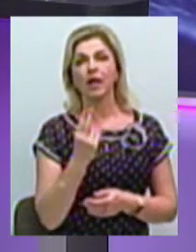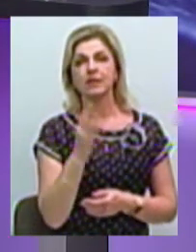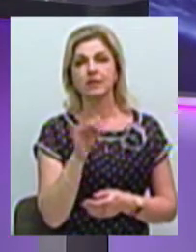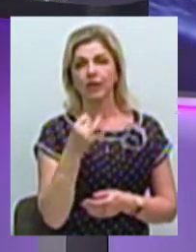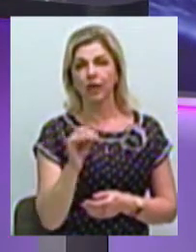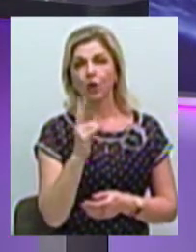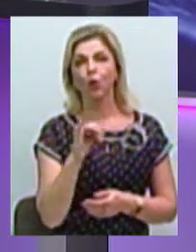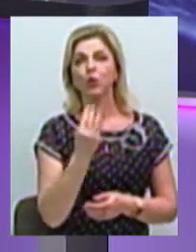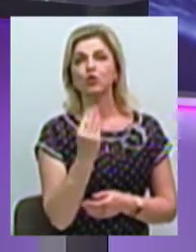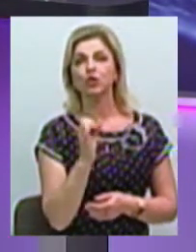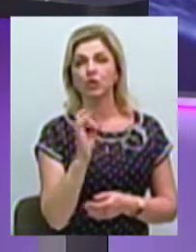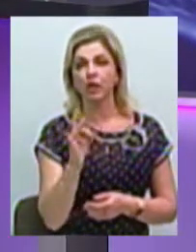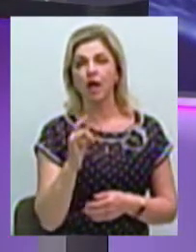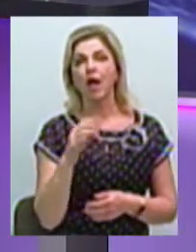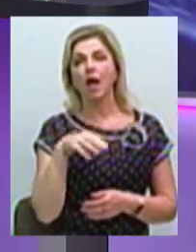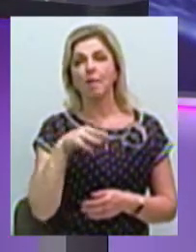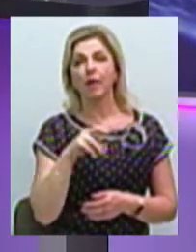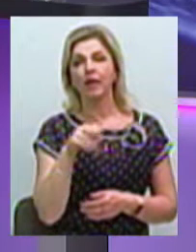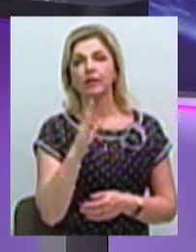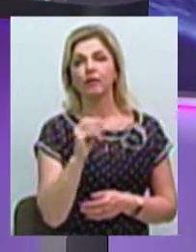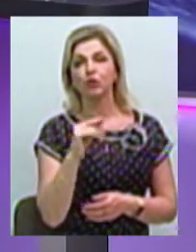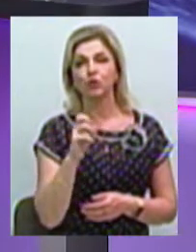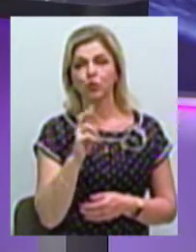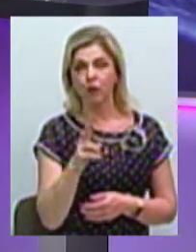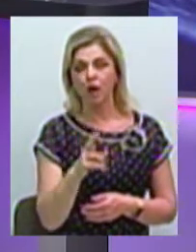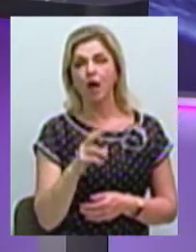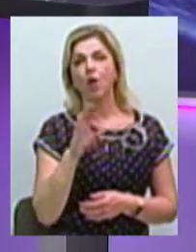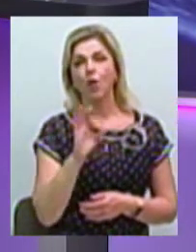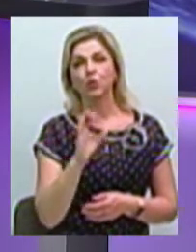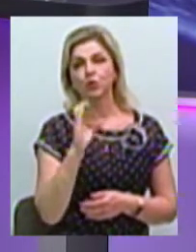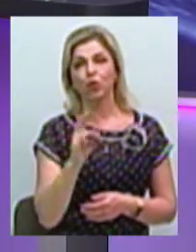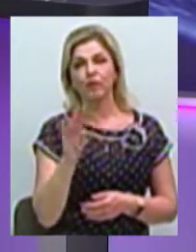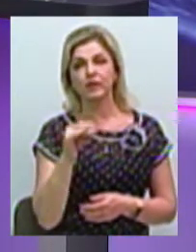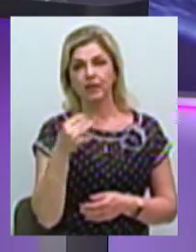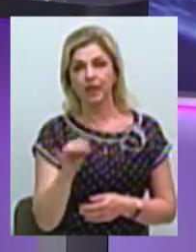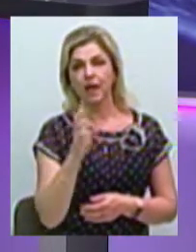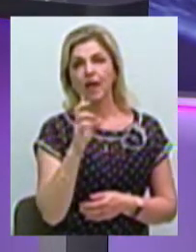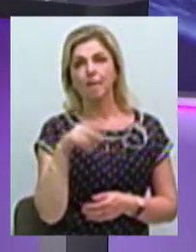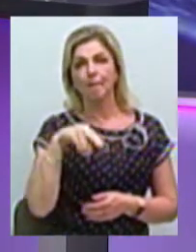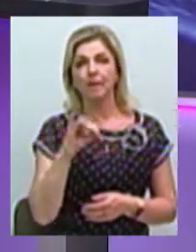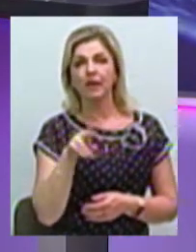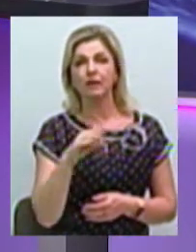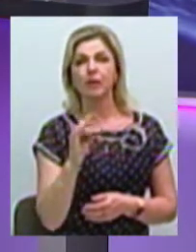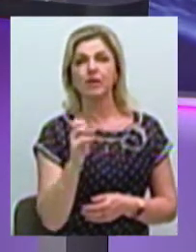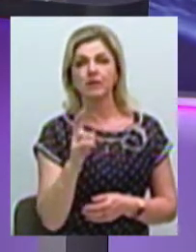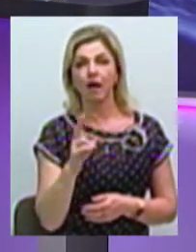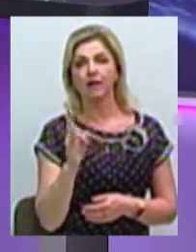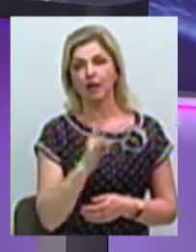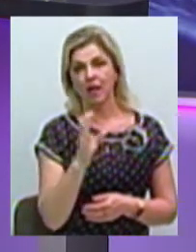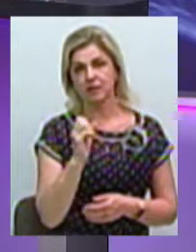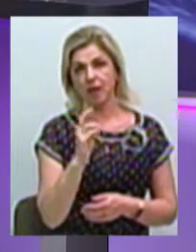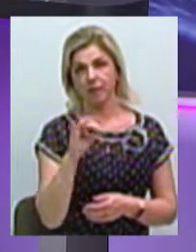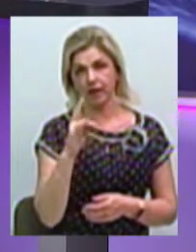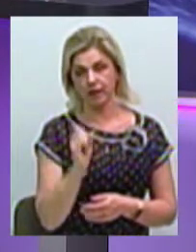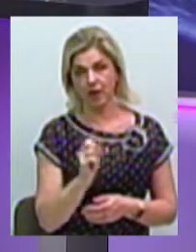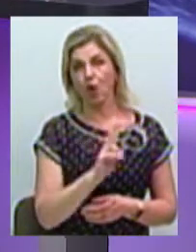Олександр Кушнір, Михайло Медведчук, Ян Островський, Вадим Підберезняк та Наталія Сабліна. Тож, хто з